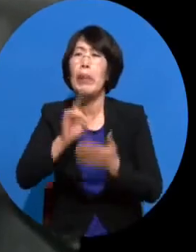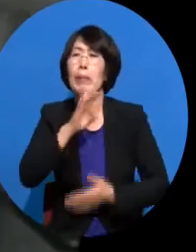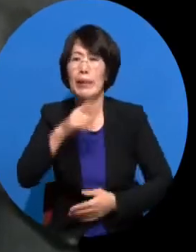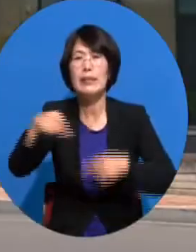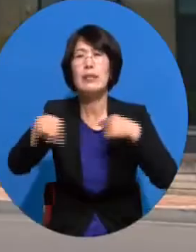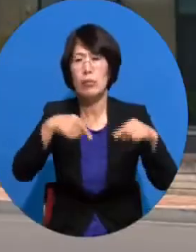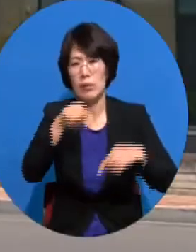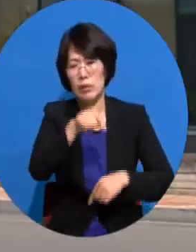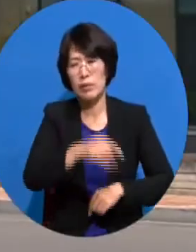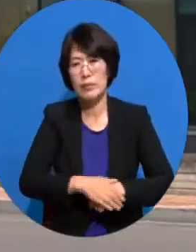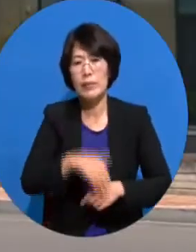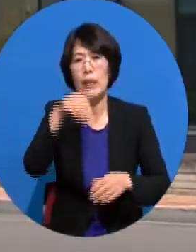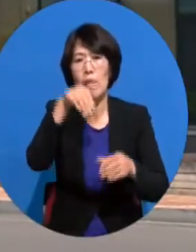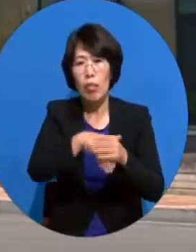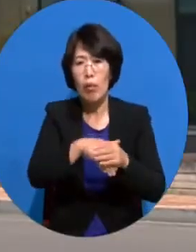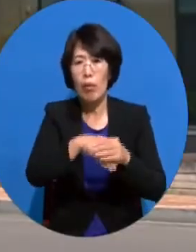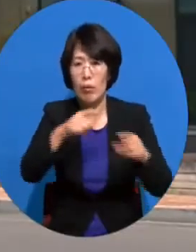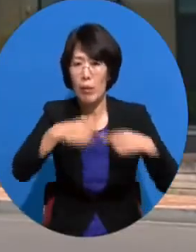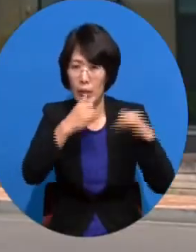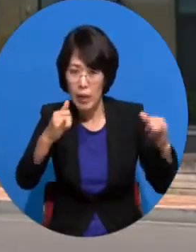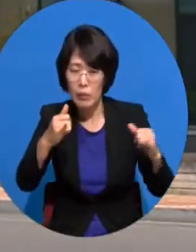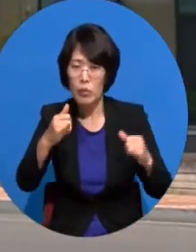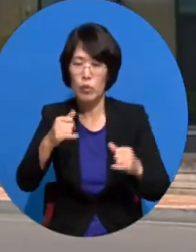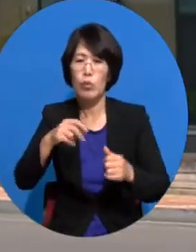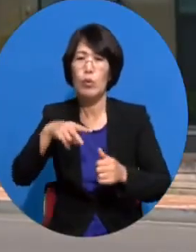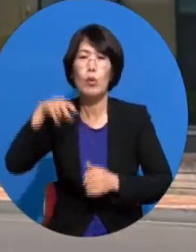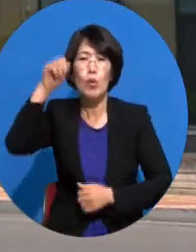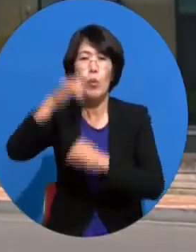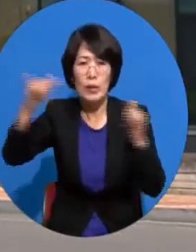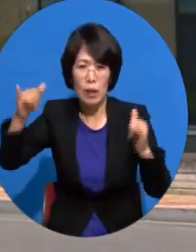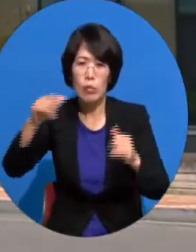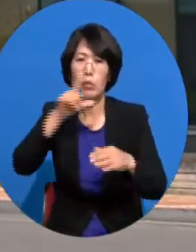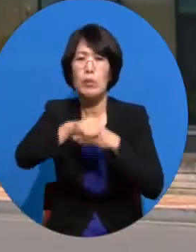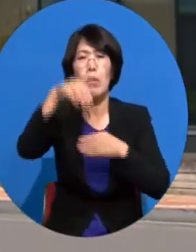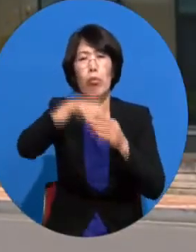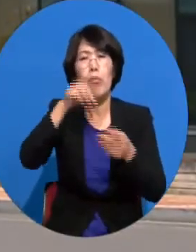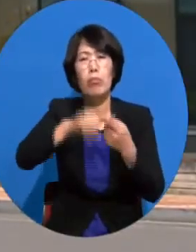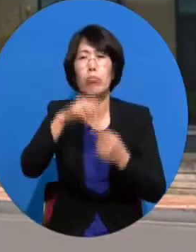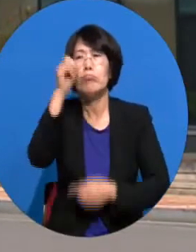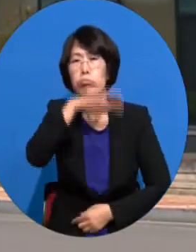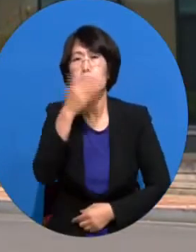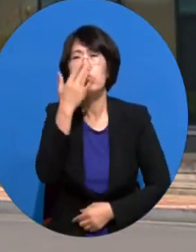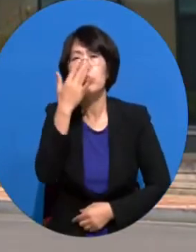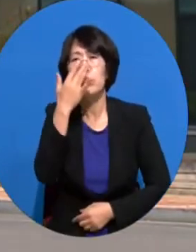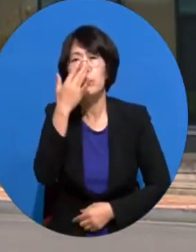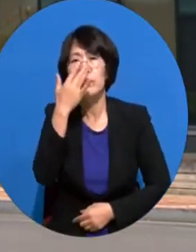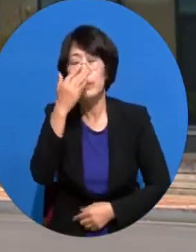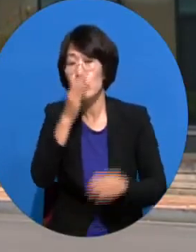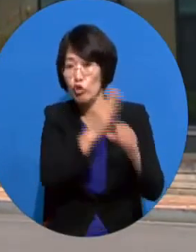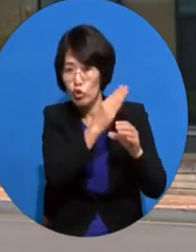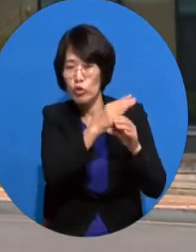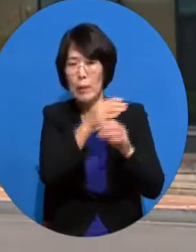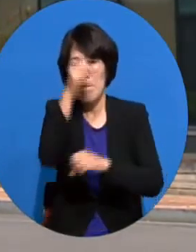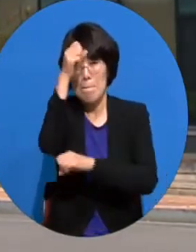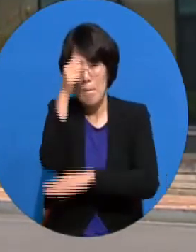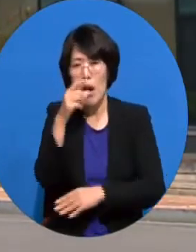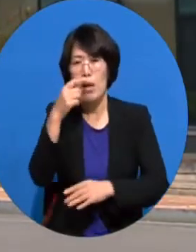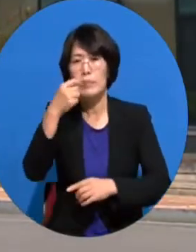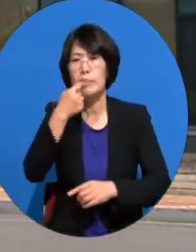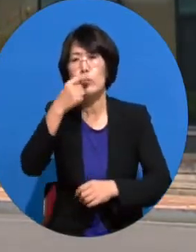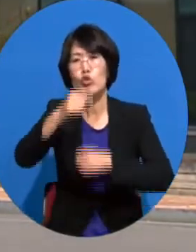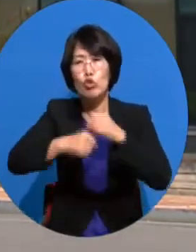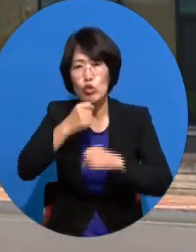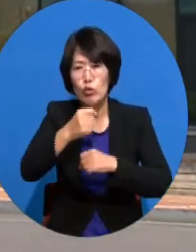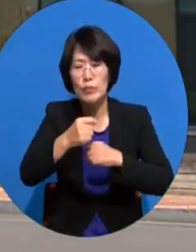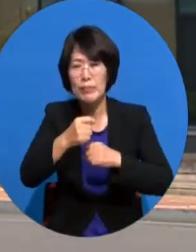정치. 선거인도 피선거인도 지방선거를 요식행위로 치부하는 사이 풀뿌리 민주주의는